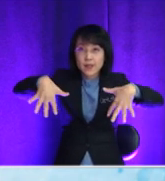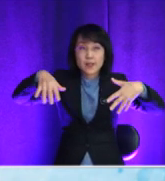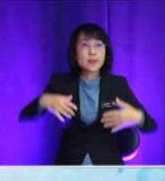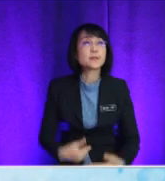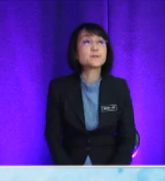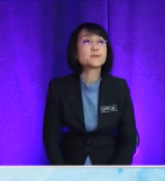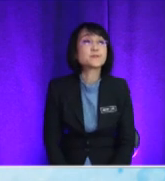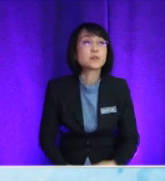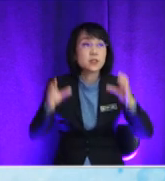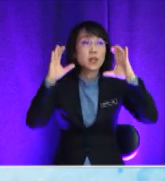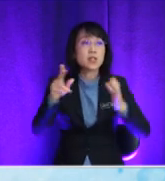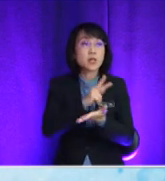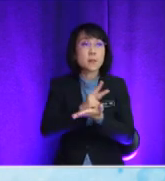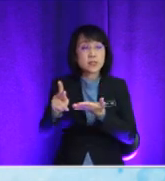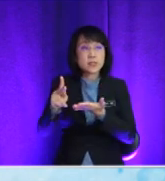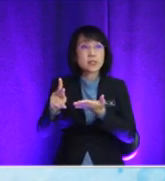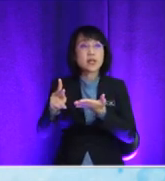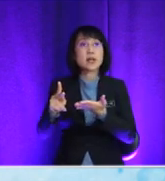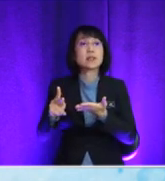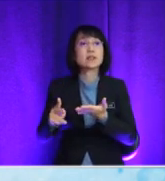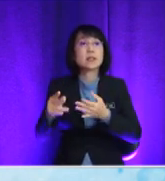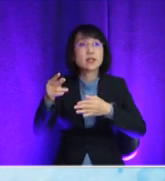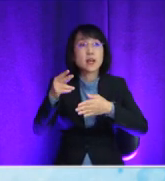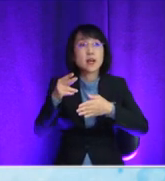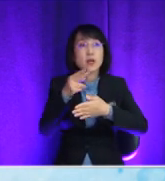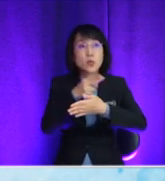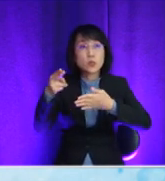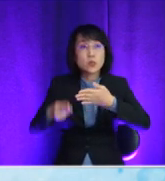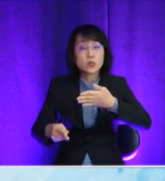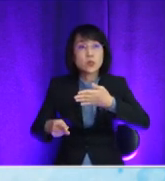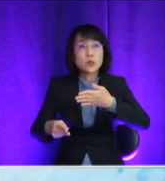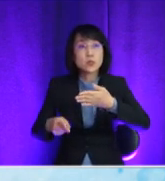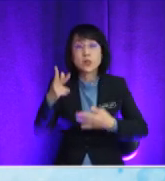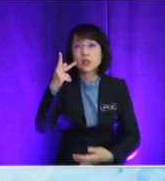Sebenarnya ada dua atau tiga jari tapi ini cari yang pertama